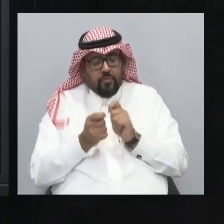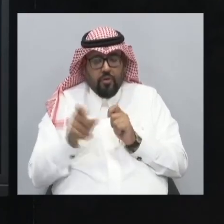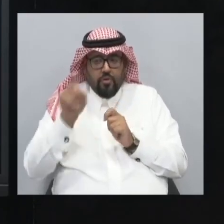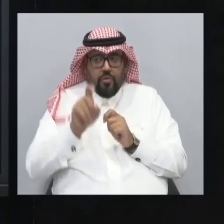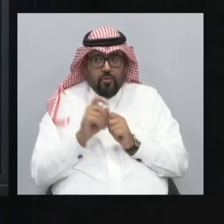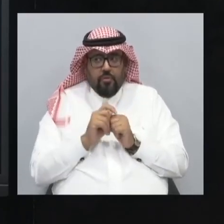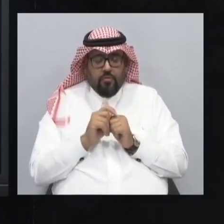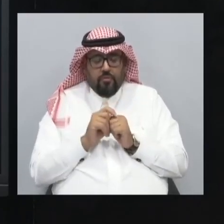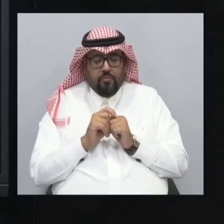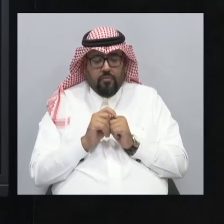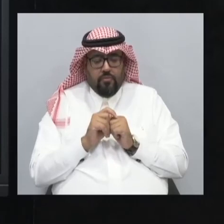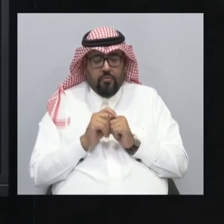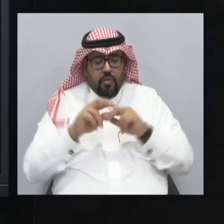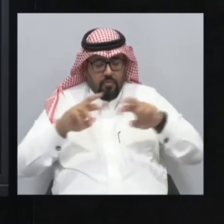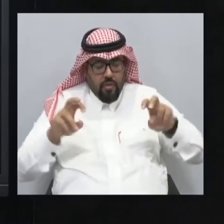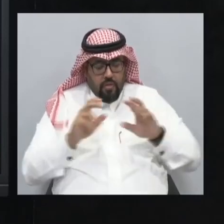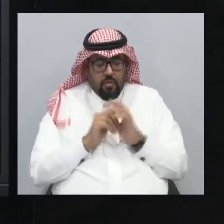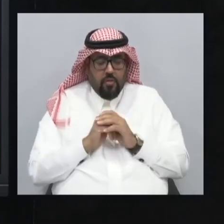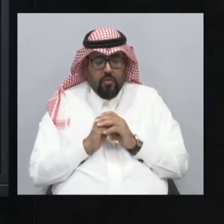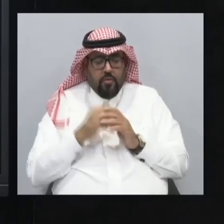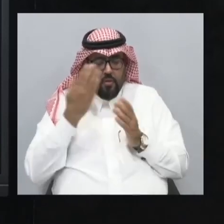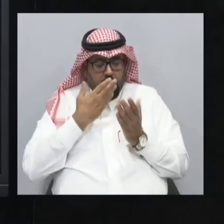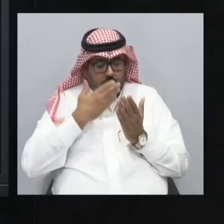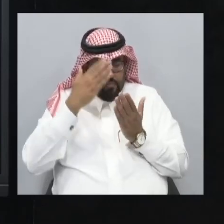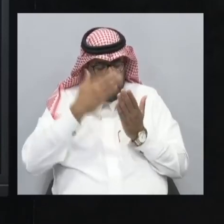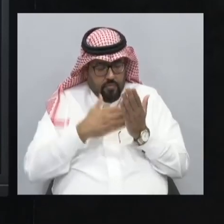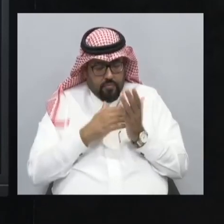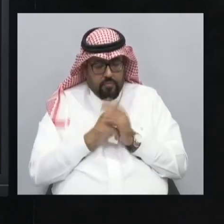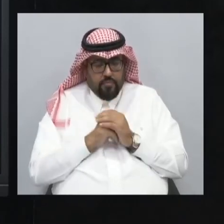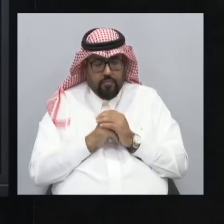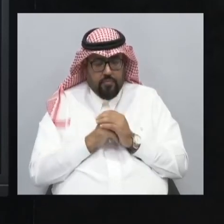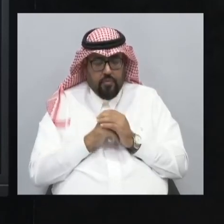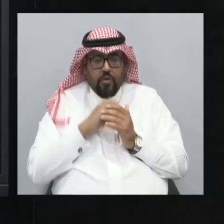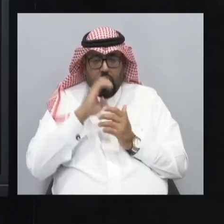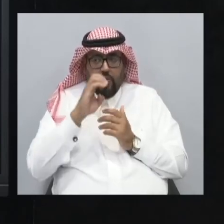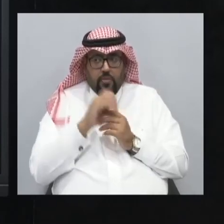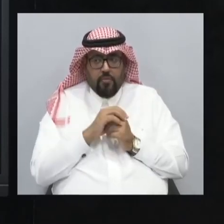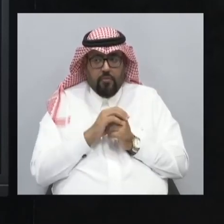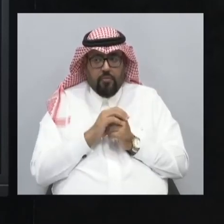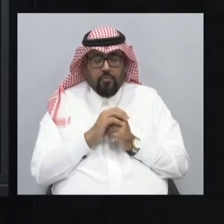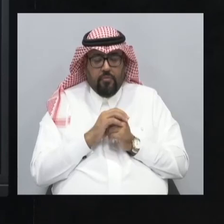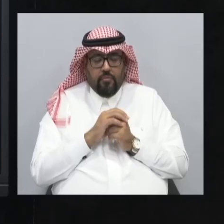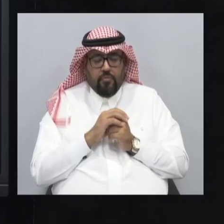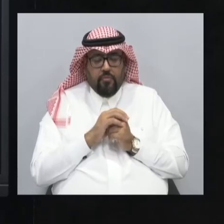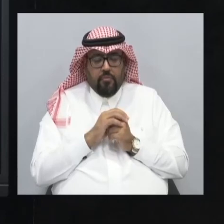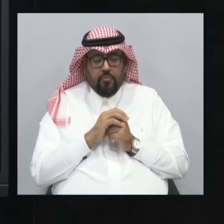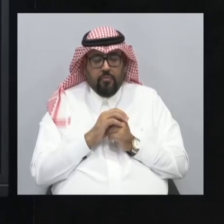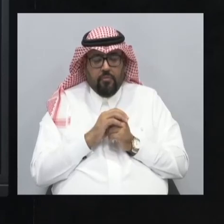ذلك تبحث عليه، وأنت تقرأ تبحث عن الإجابة.